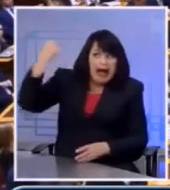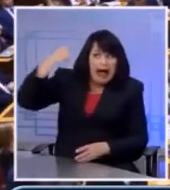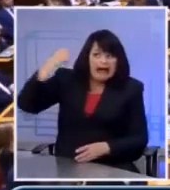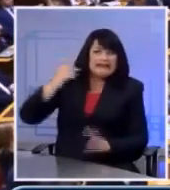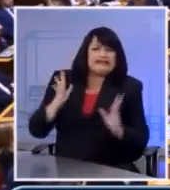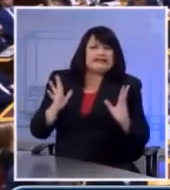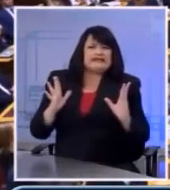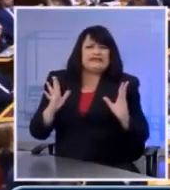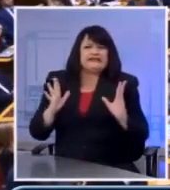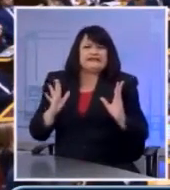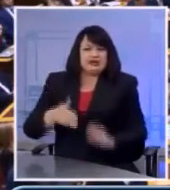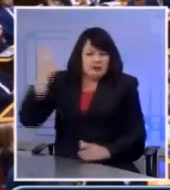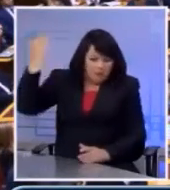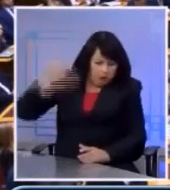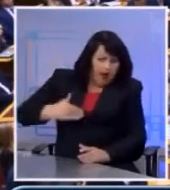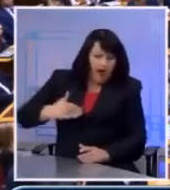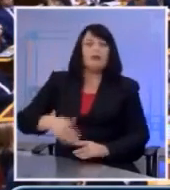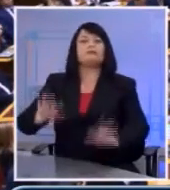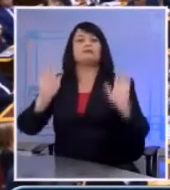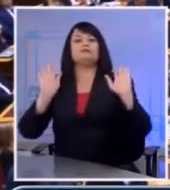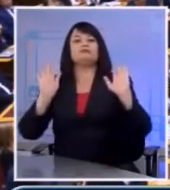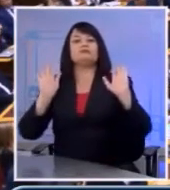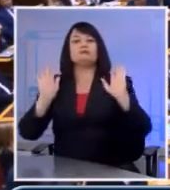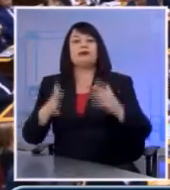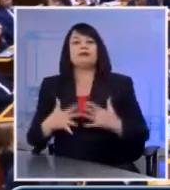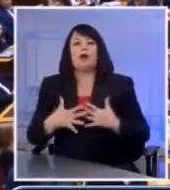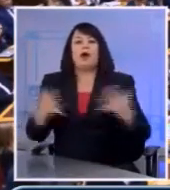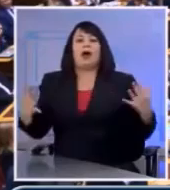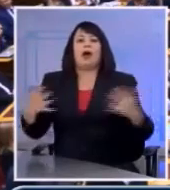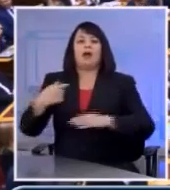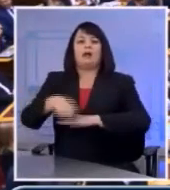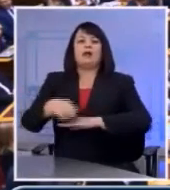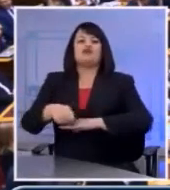σπάθη της εκτελεστικής εξουσίας. Γι' αυτό και ανασένει η δικαιοσύνη.